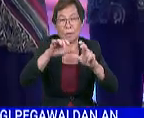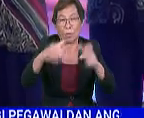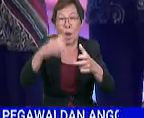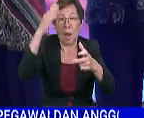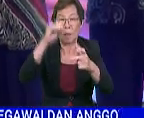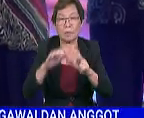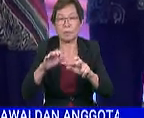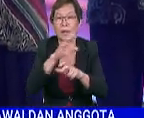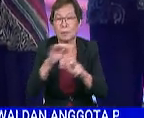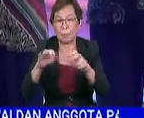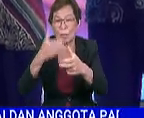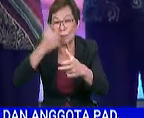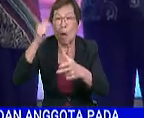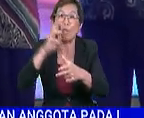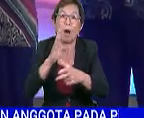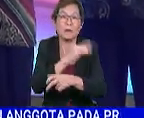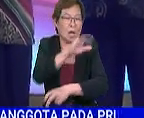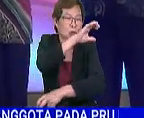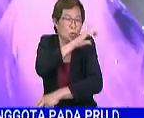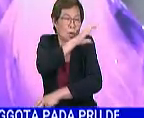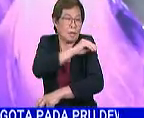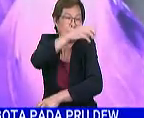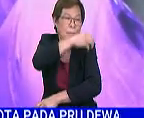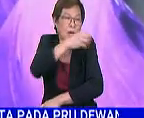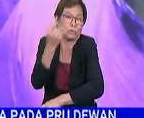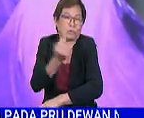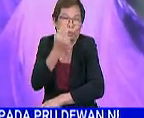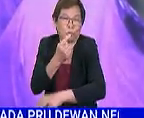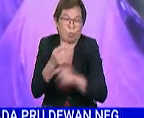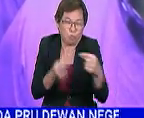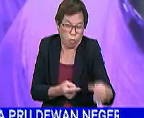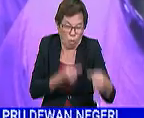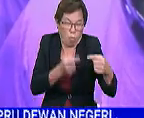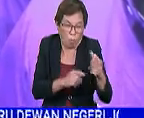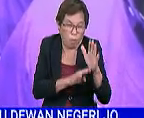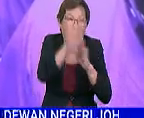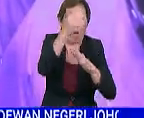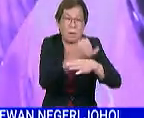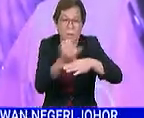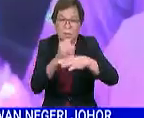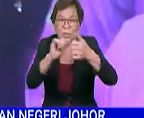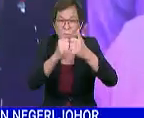lelaki dan wanita serta jurulatih dan pegawai yang sentiasa berjuang memb